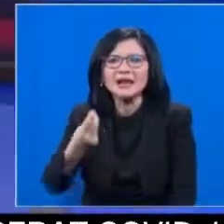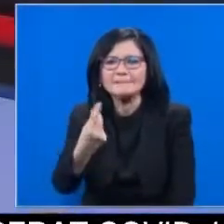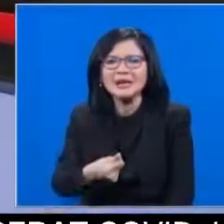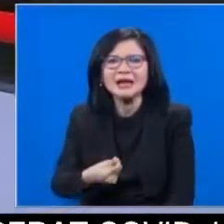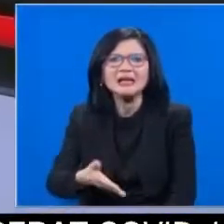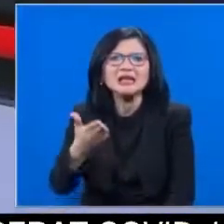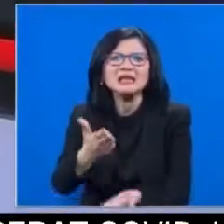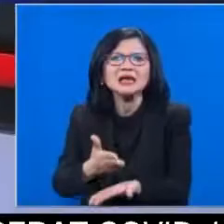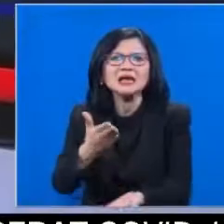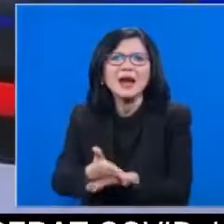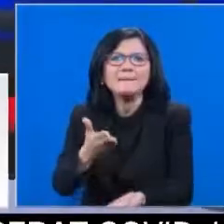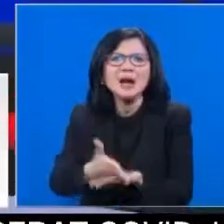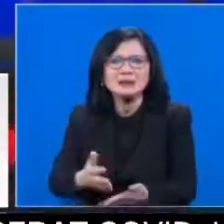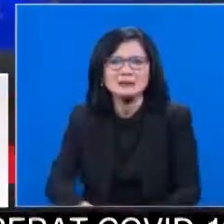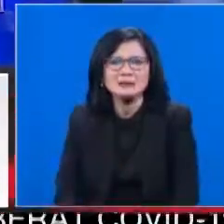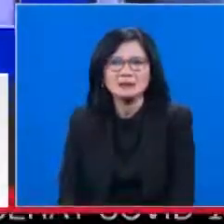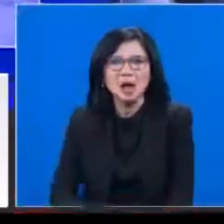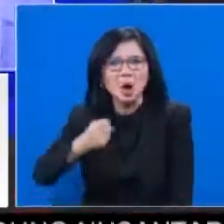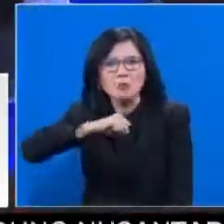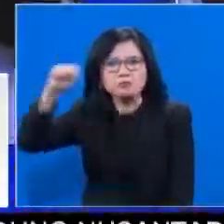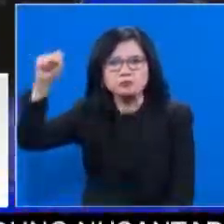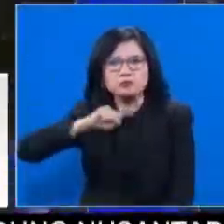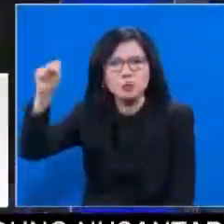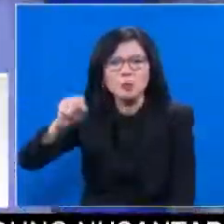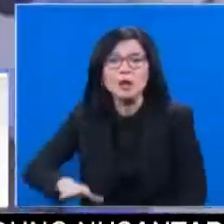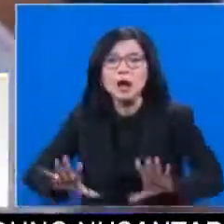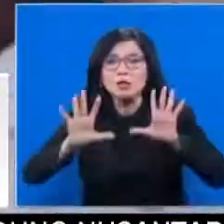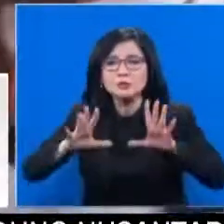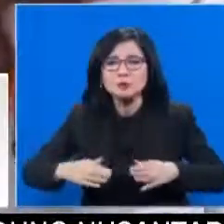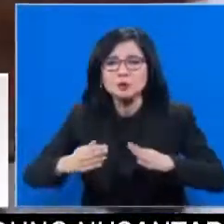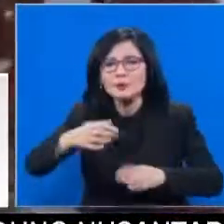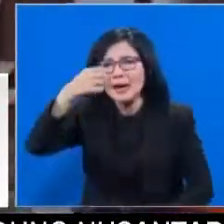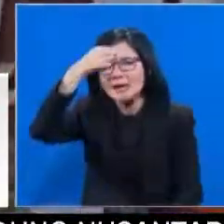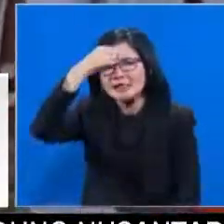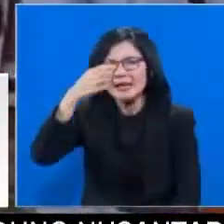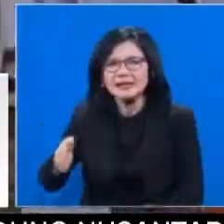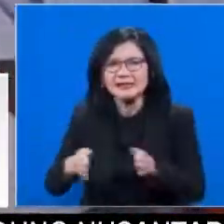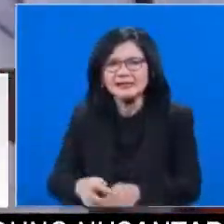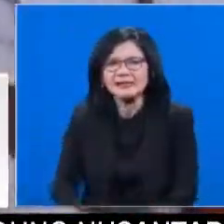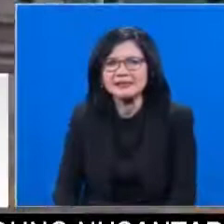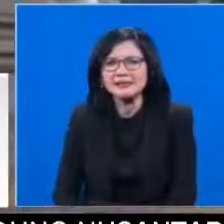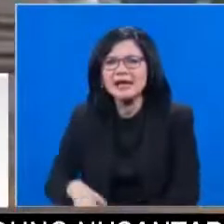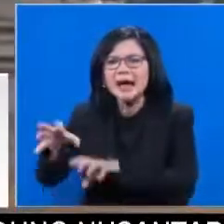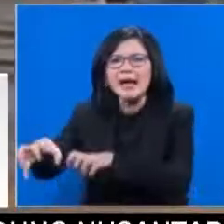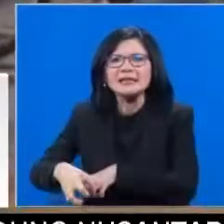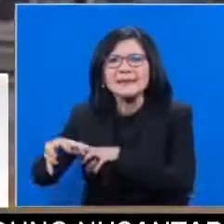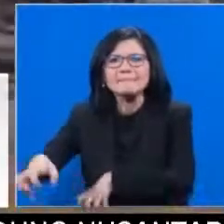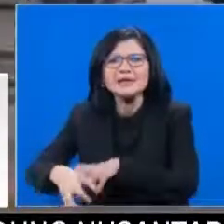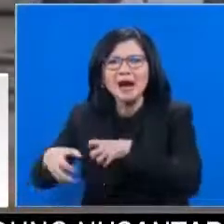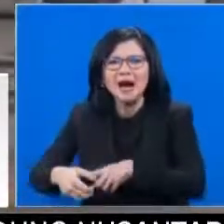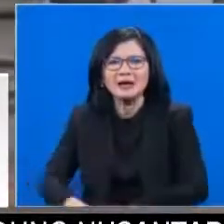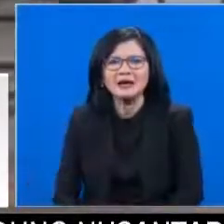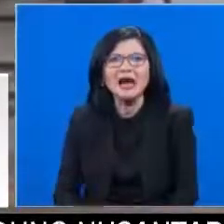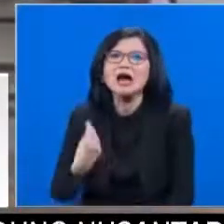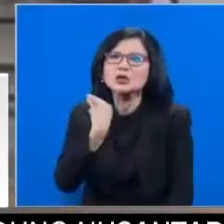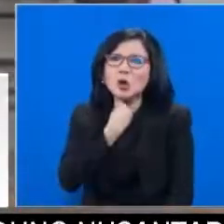tertunda. Peserta unjuk rasa dari 10 puskesmas di kota Timika ini terdiri dari perawat, bidan, dan dokter.